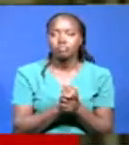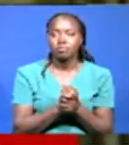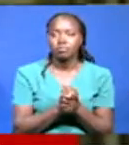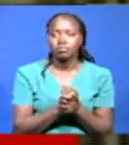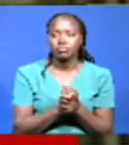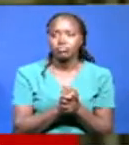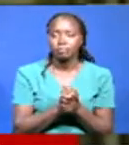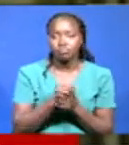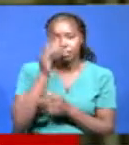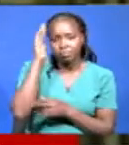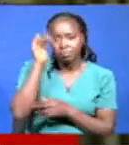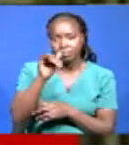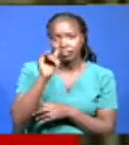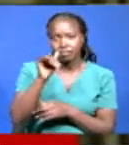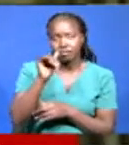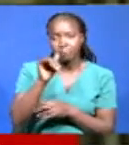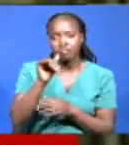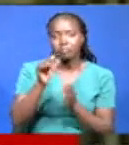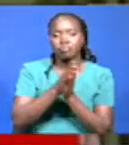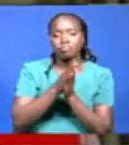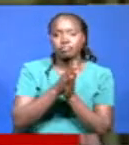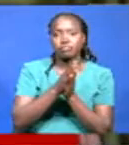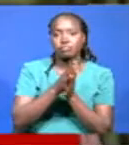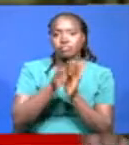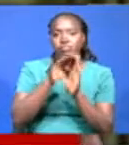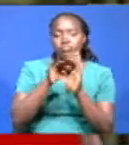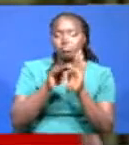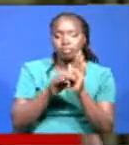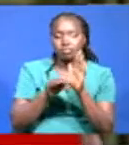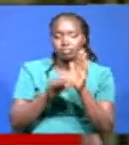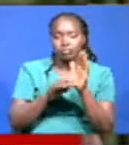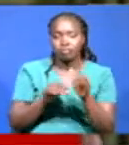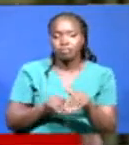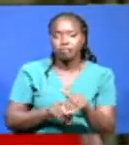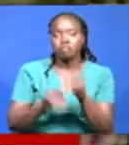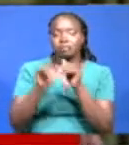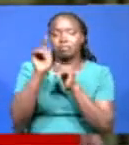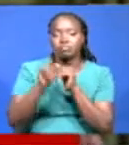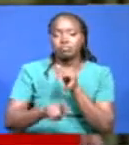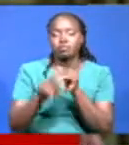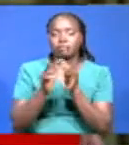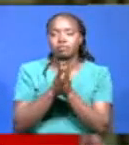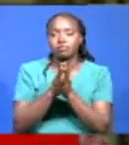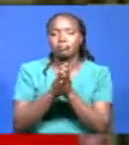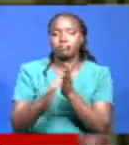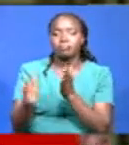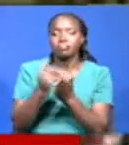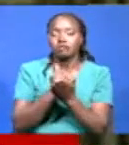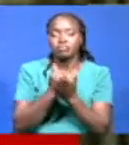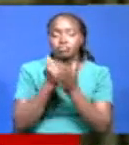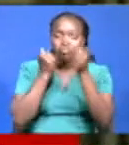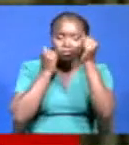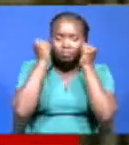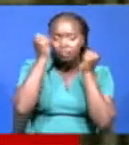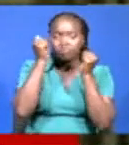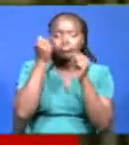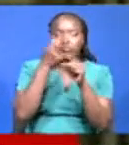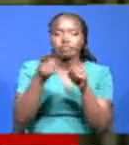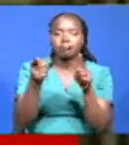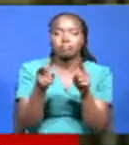wajue ya kwamba kuna ratiba ile ambayo itafuatiliwa ya kuandika wanajeshi, lakini